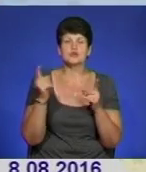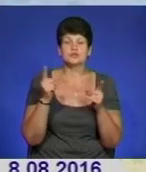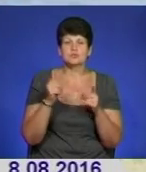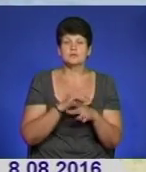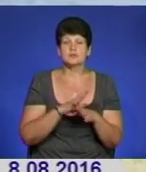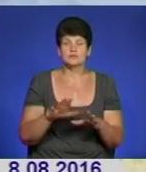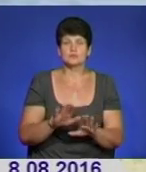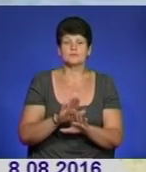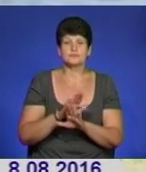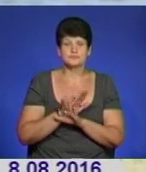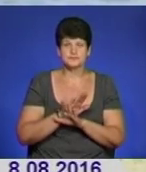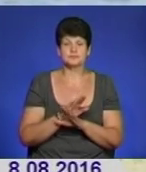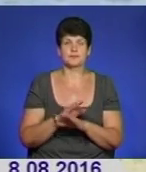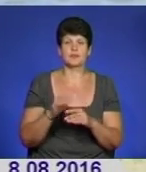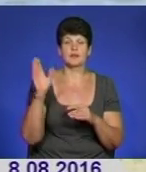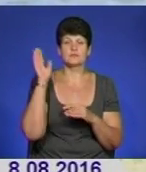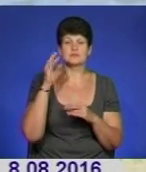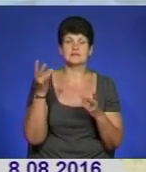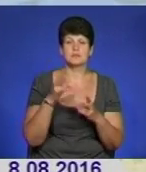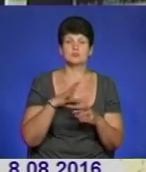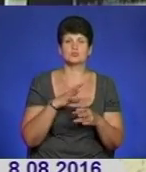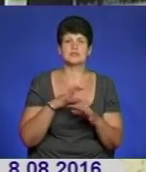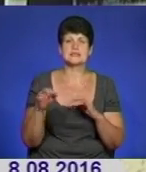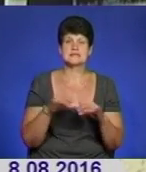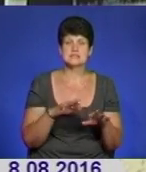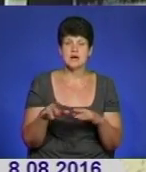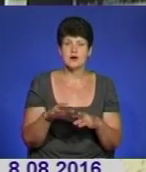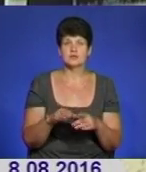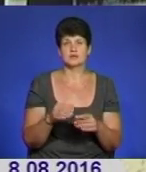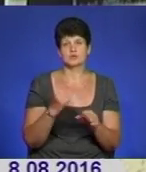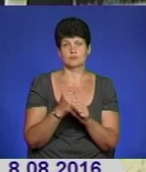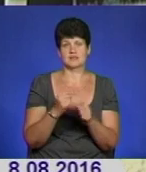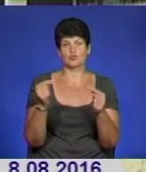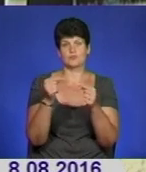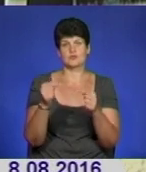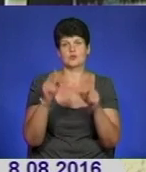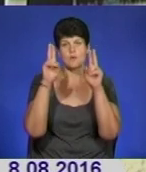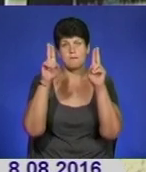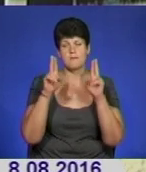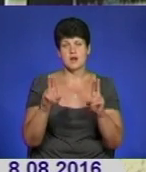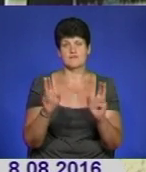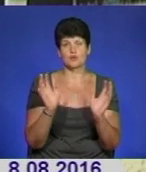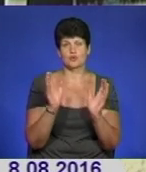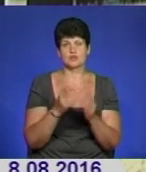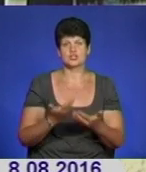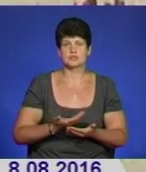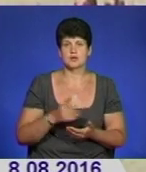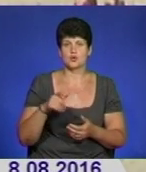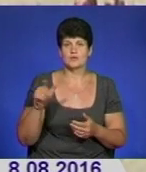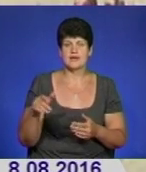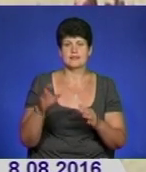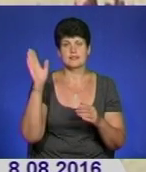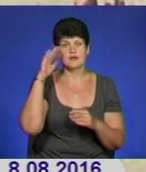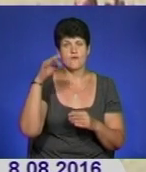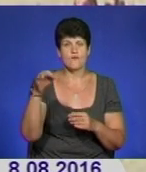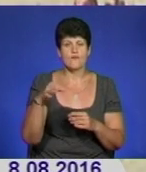об'єктах, необхідно вжити заходи з визначення місць відпочинку на воді та привести їх у відповідність до вимог правил охорони життя людей на водних об'єктах. На